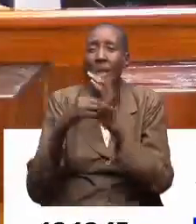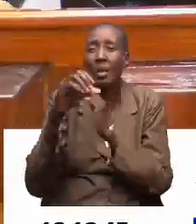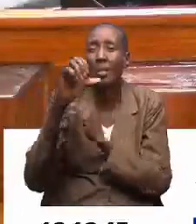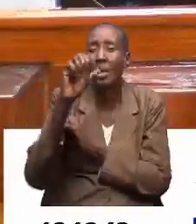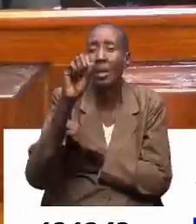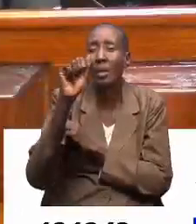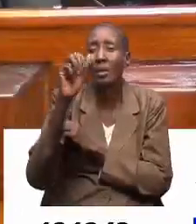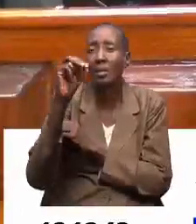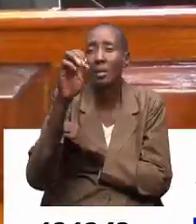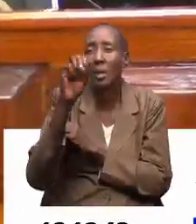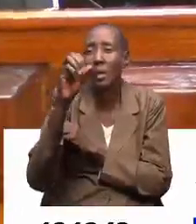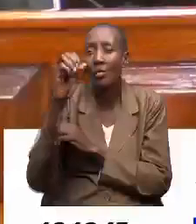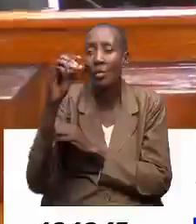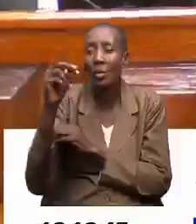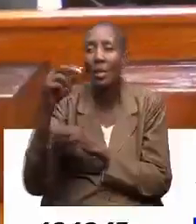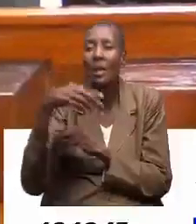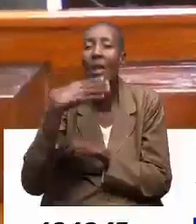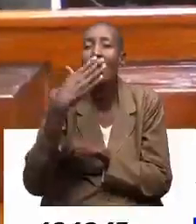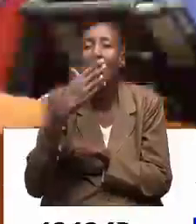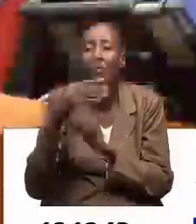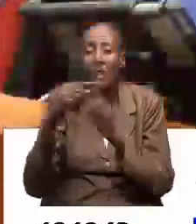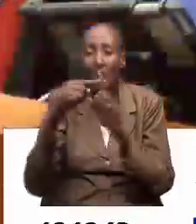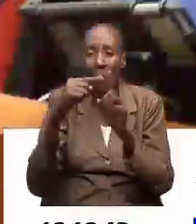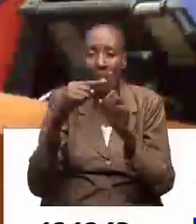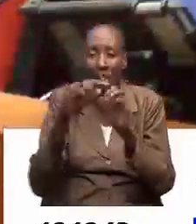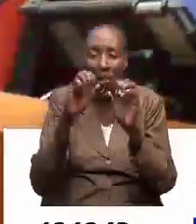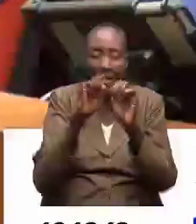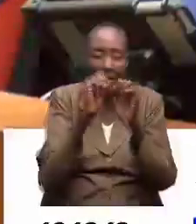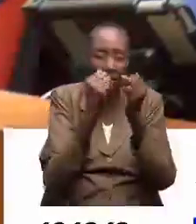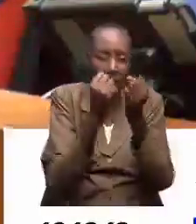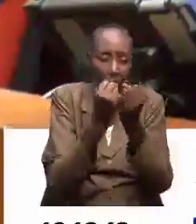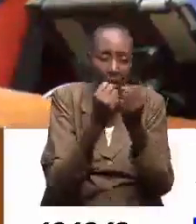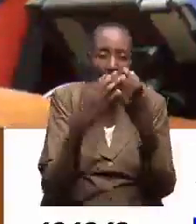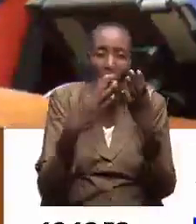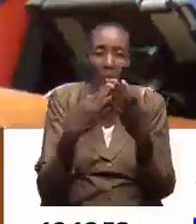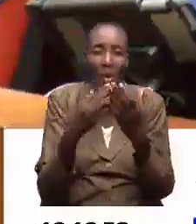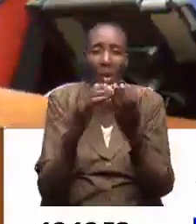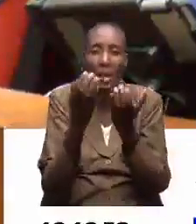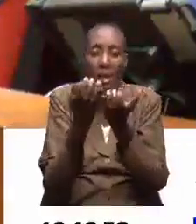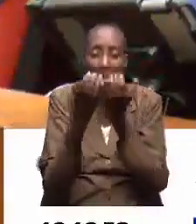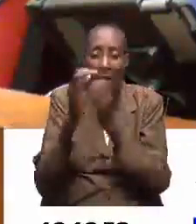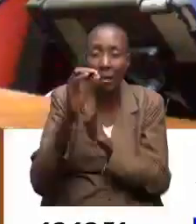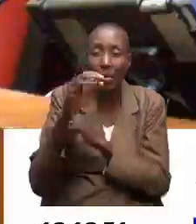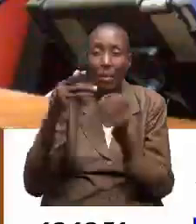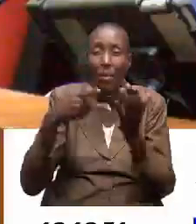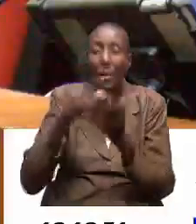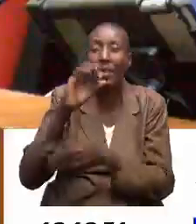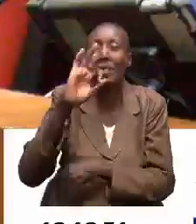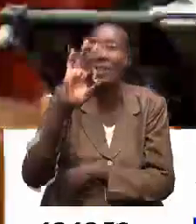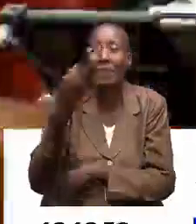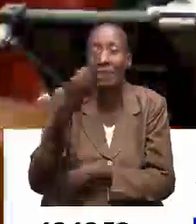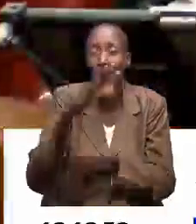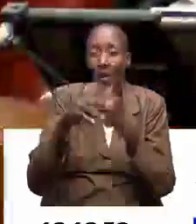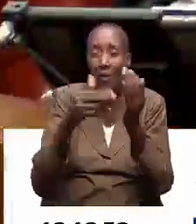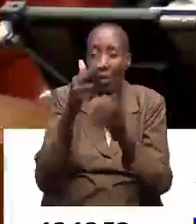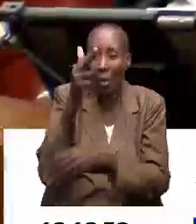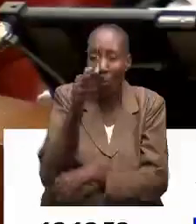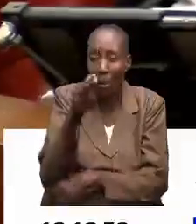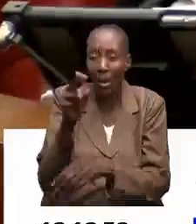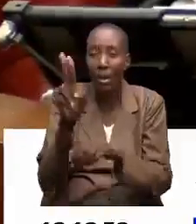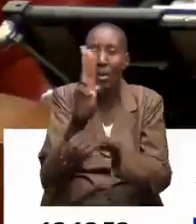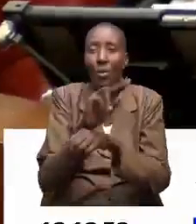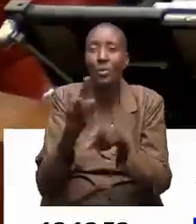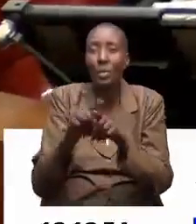baada ya mauaji hayo, jamii za waadhiriwa hutakiwa kulipia 3,000 kila risasi iliyotumika na pia